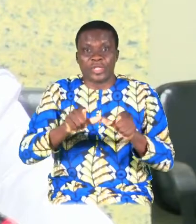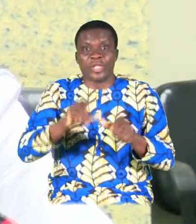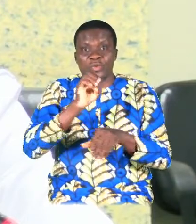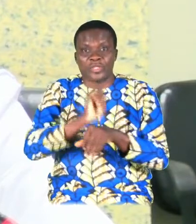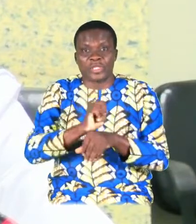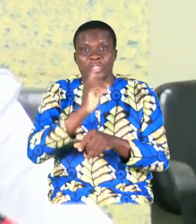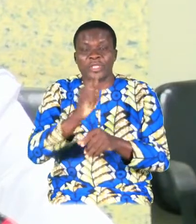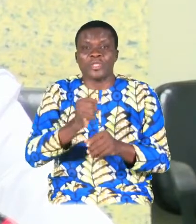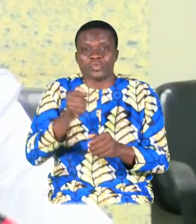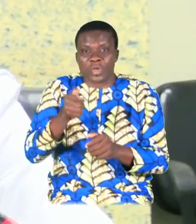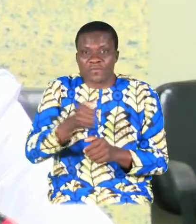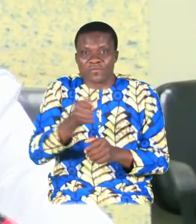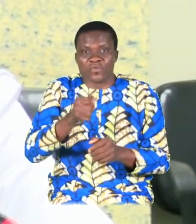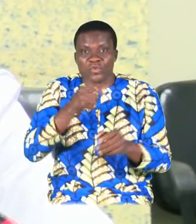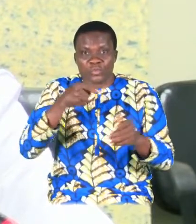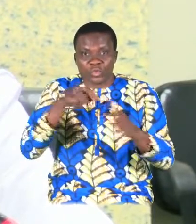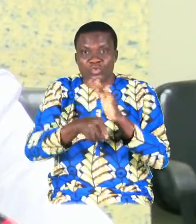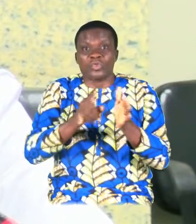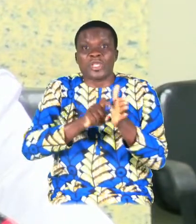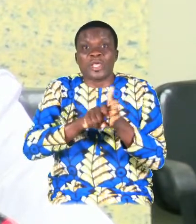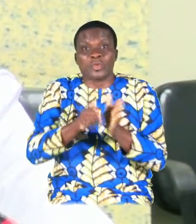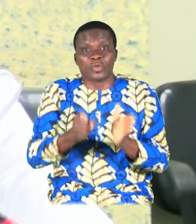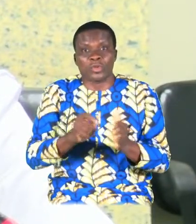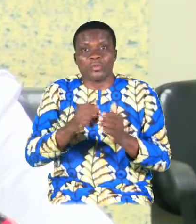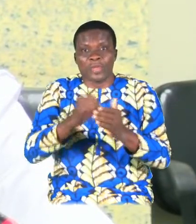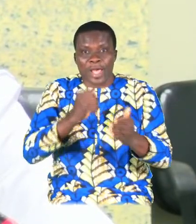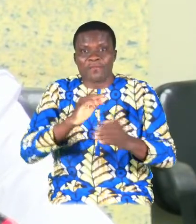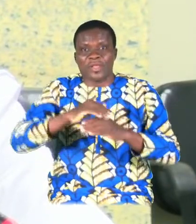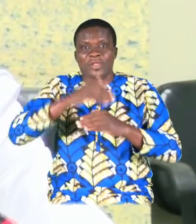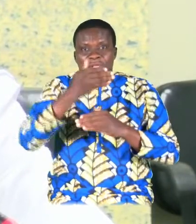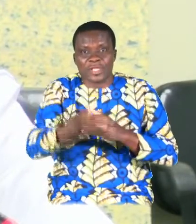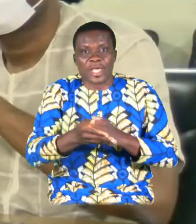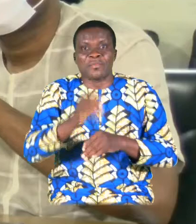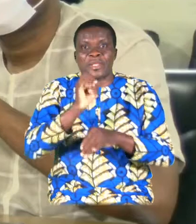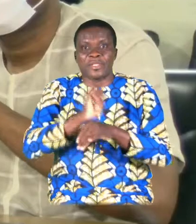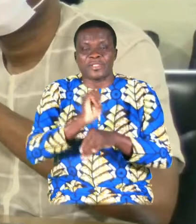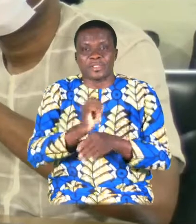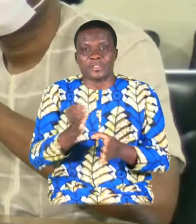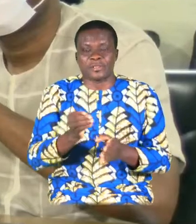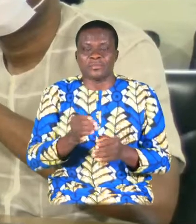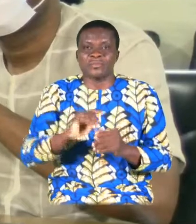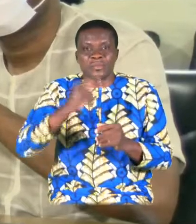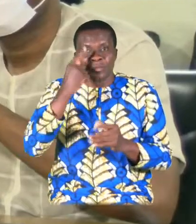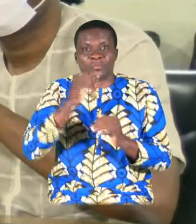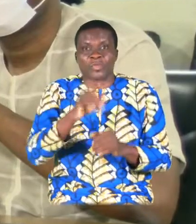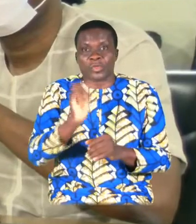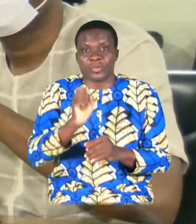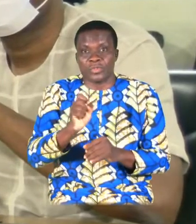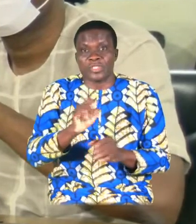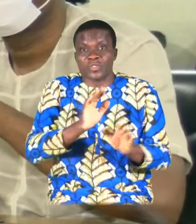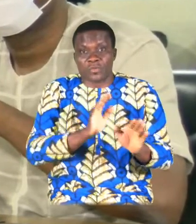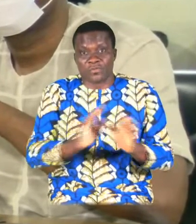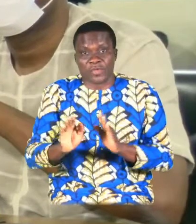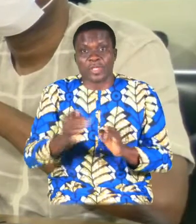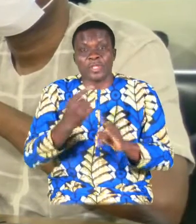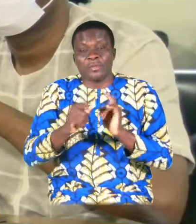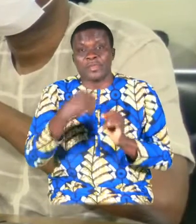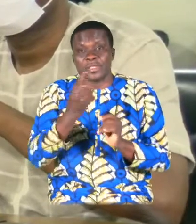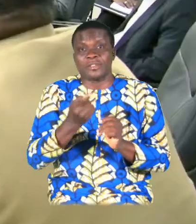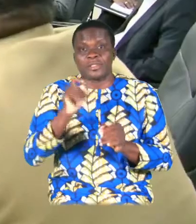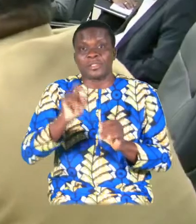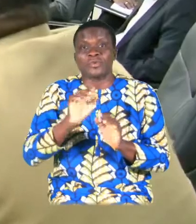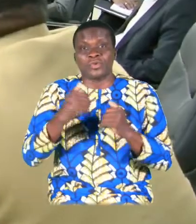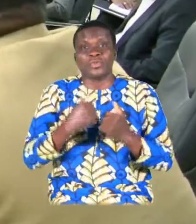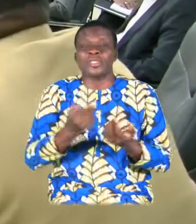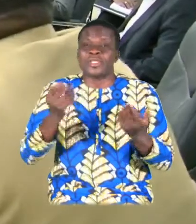soient désinfectés avant et après les cultes. Ils estiment que le nécessaire se fait, mais signalent tout de même qu'il